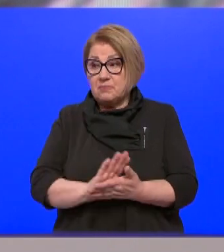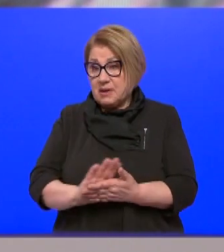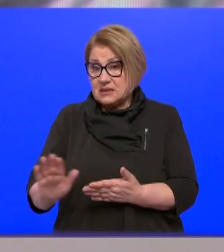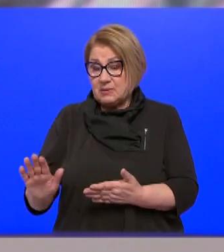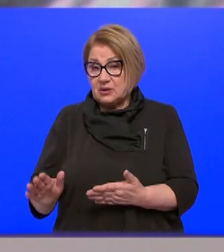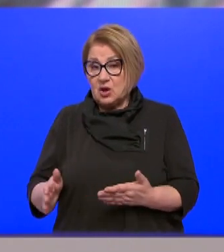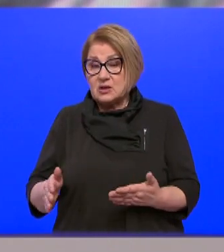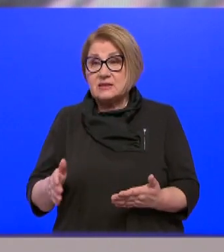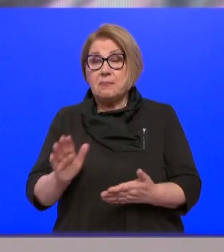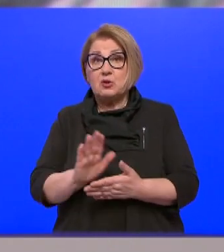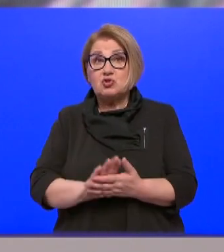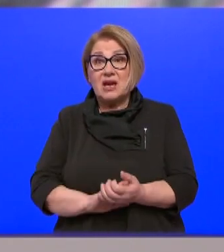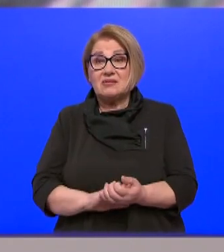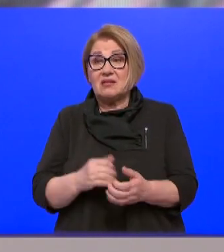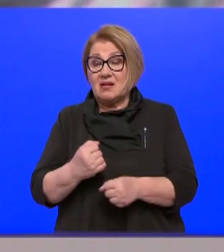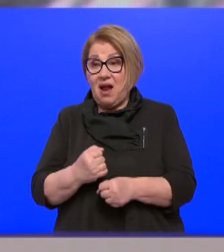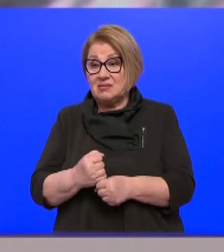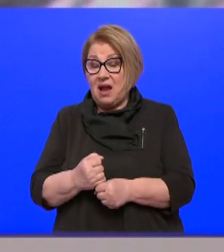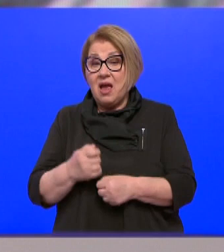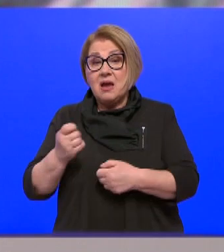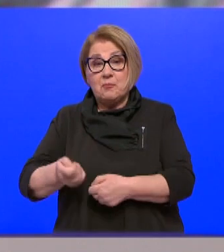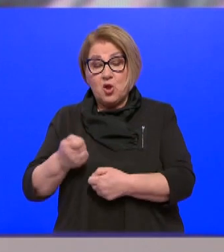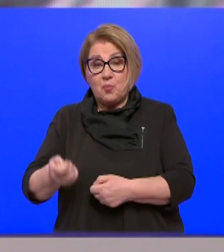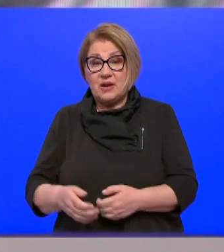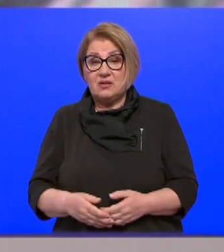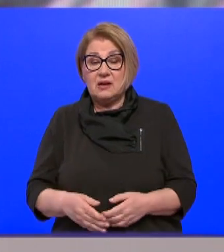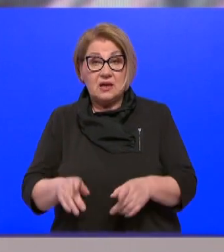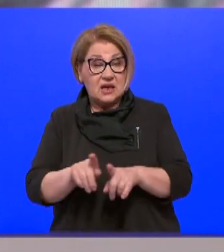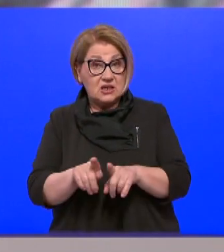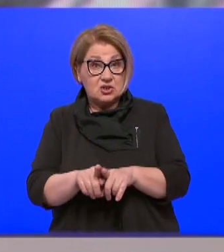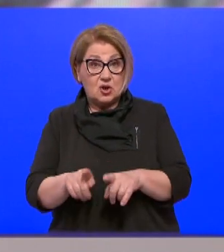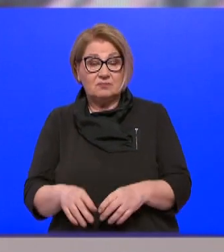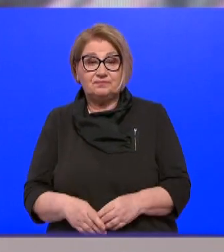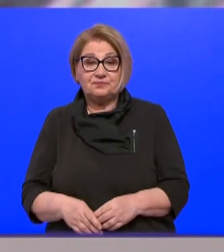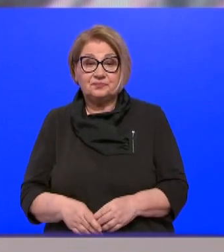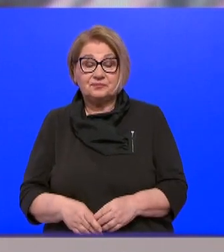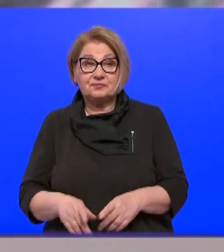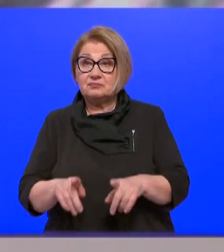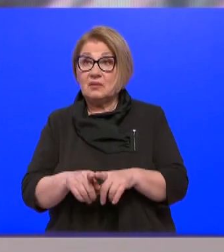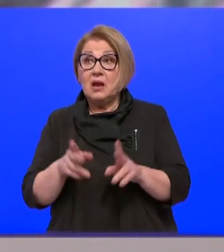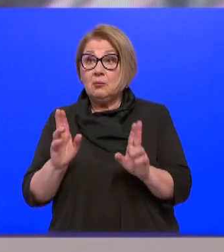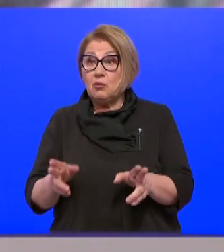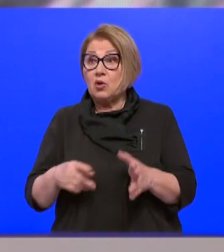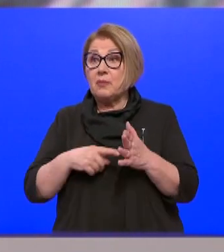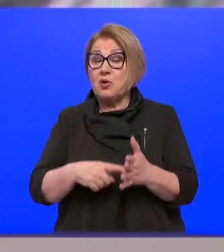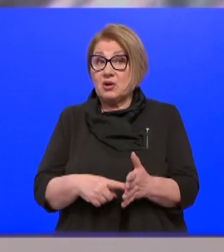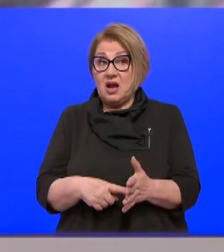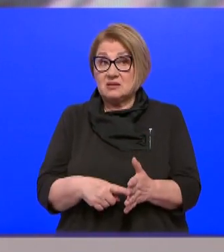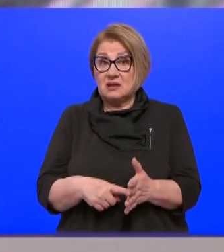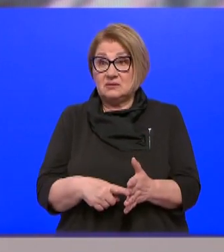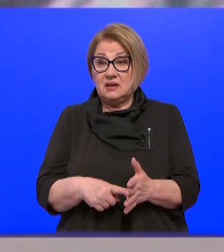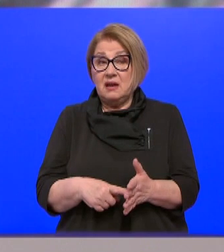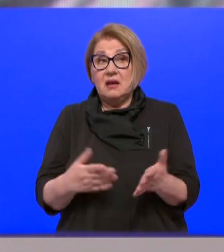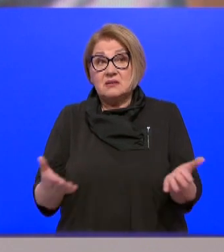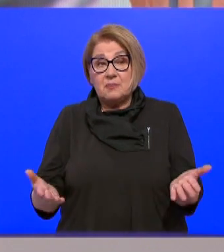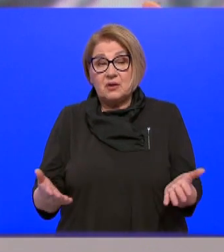pokretanje poljoprivrednog biznisa. Isto to su države članice mogle uvesti za seoske žene, no niti jedna to nije učinila. To je pokazalo svu